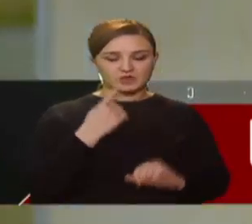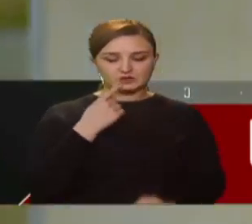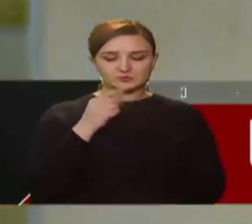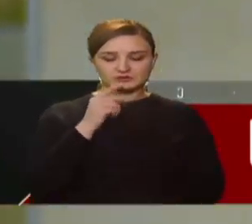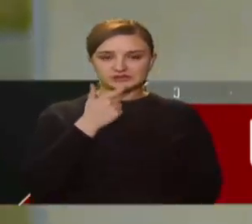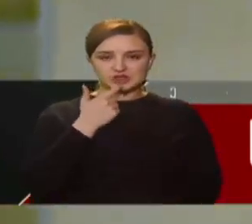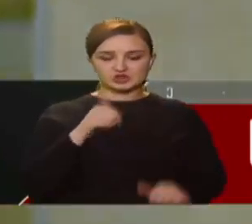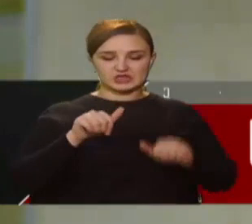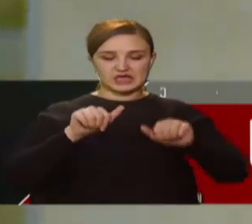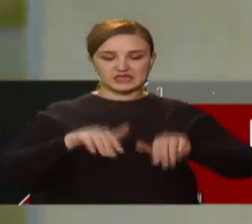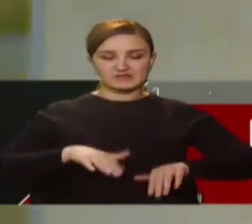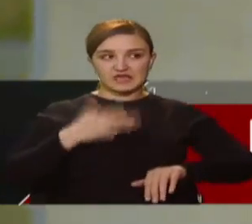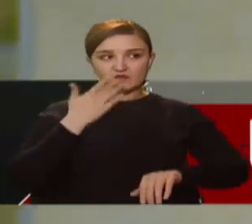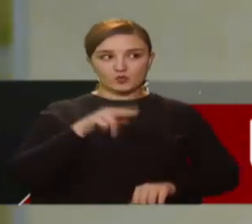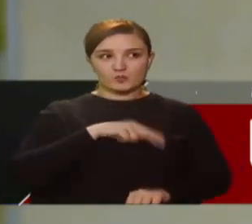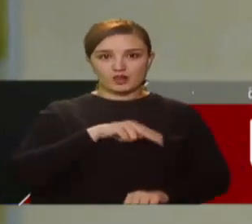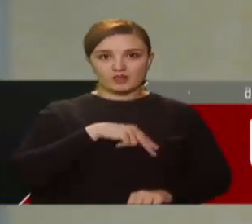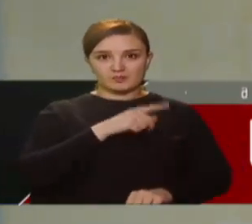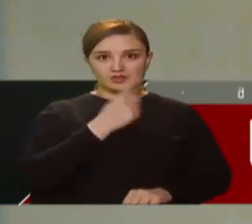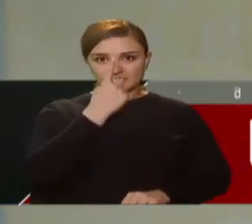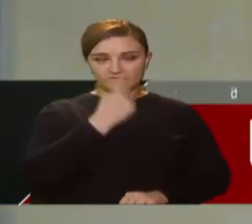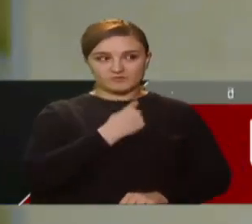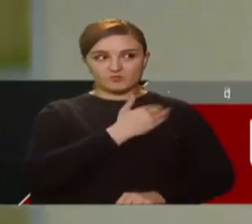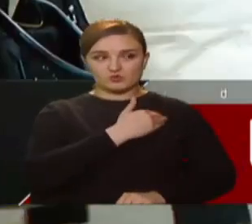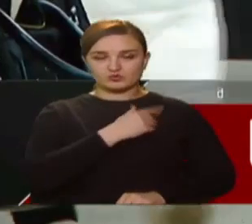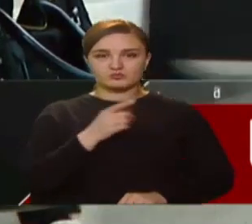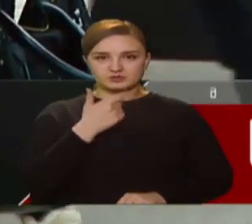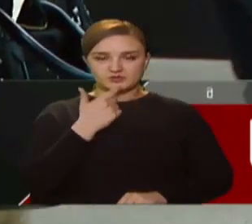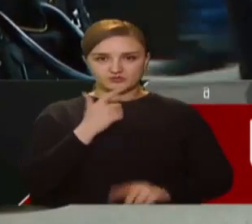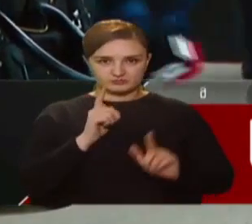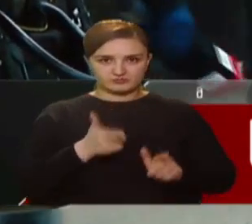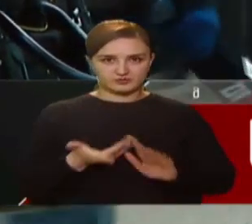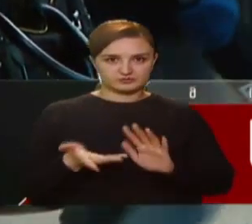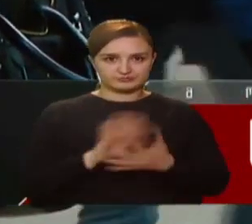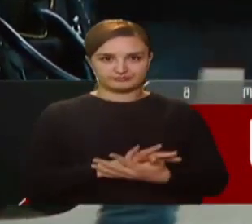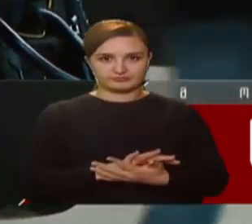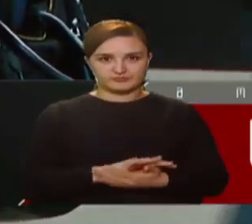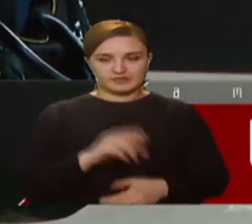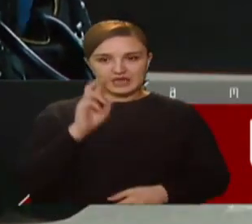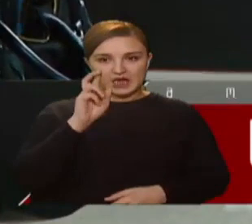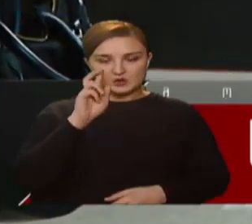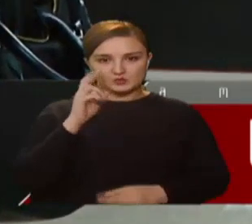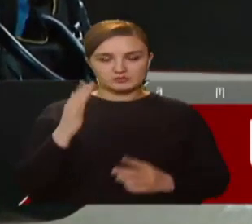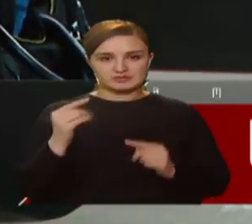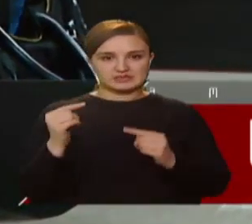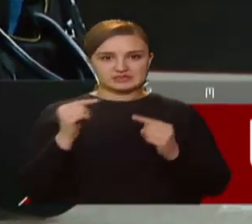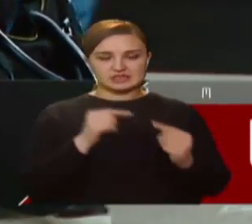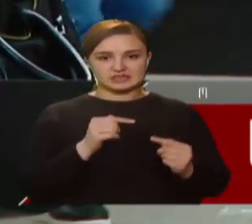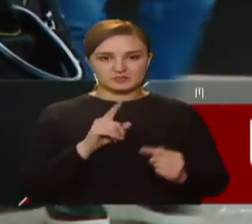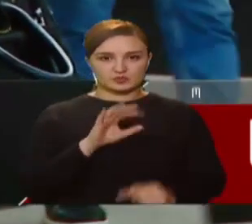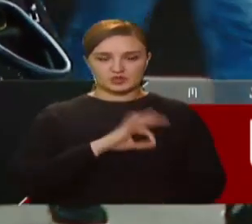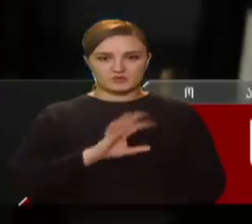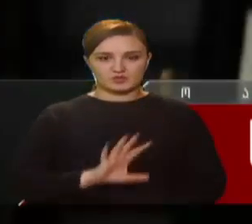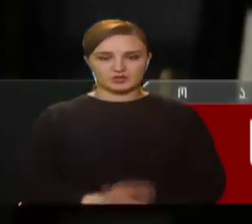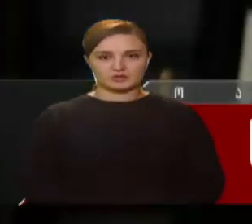სჯავრდებულმა გადაწყვეტილება ევროპარლამენტარების მოწოდების ფონზე შეცვალა, მისი ეს ნაბიჯი ხელისუფლებას მის საწინააღმდეგოდ არ